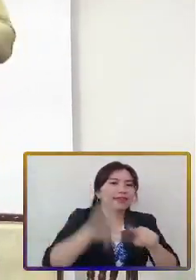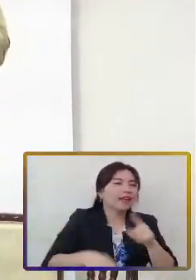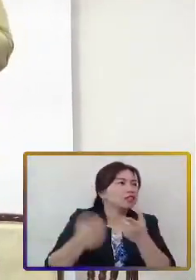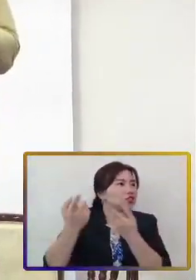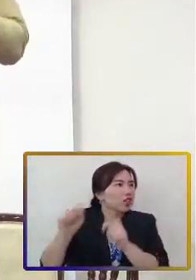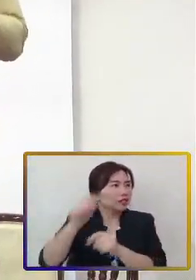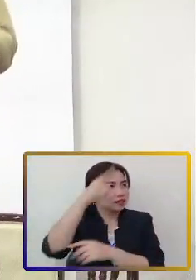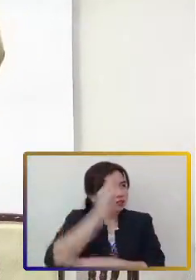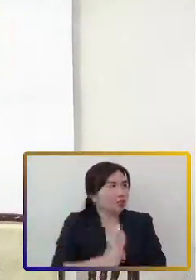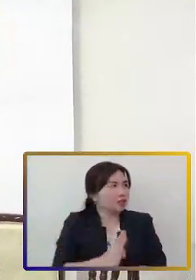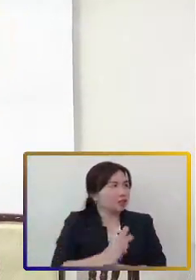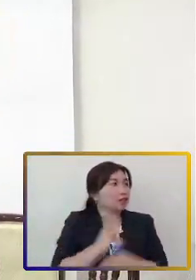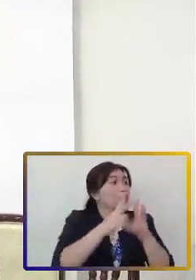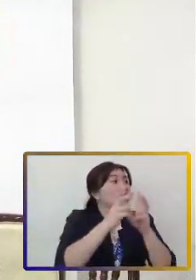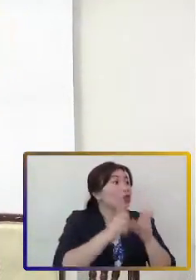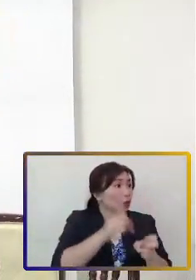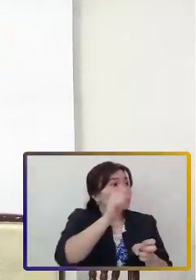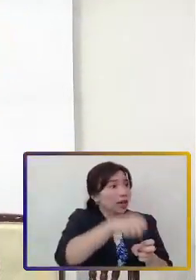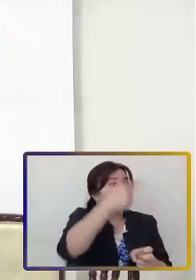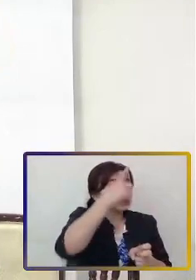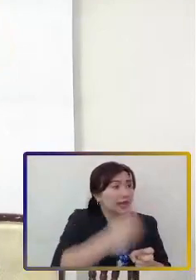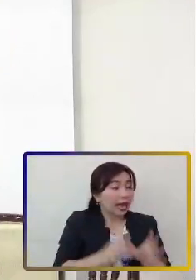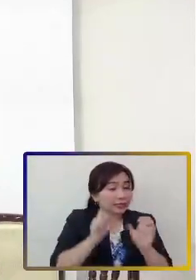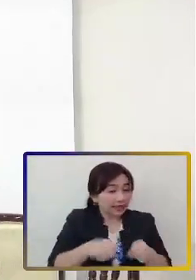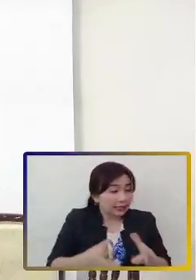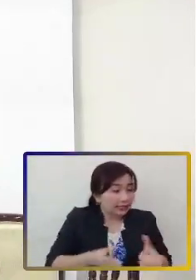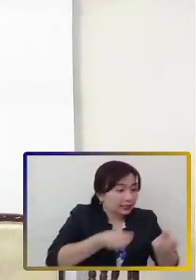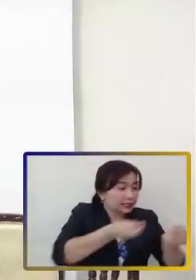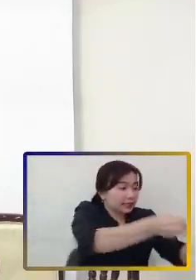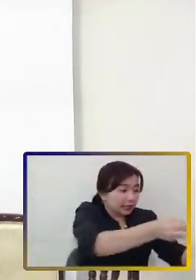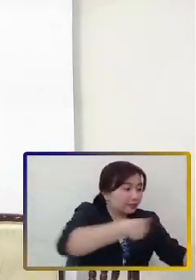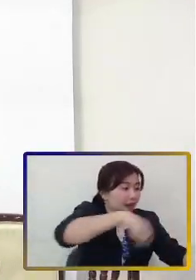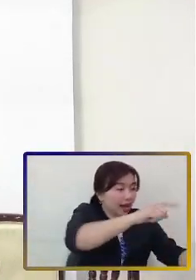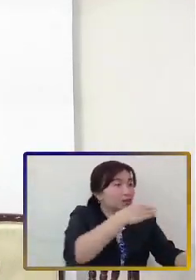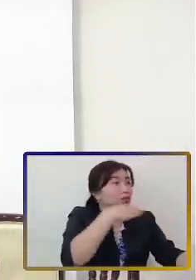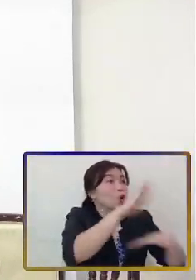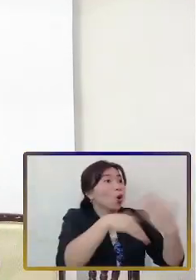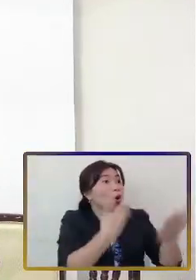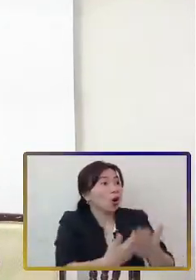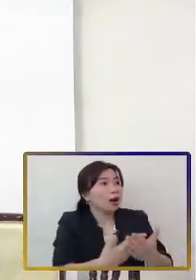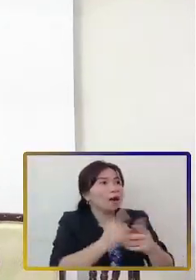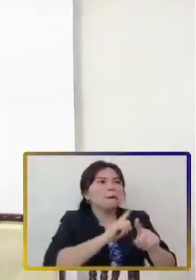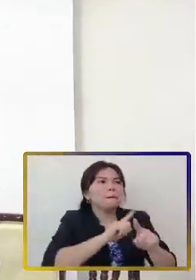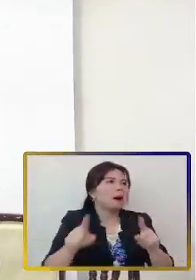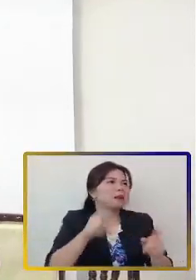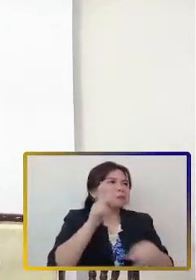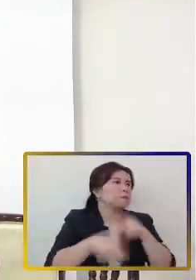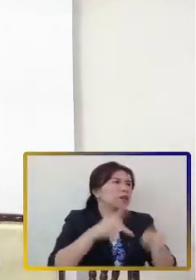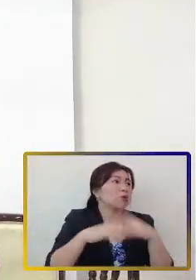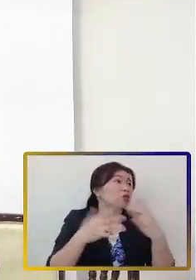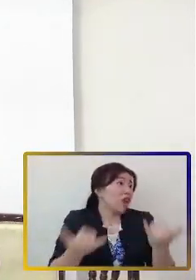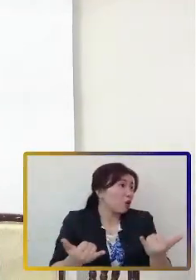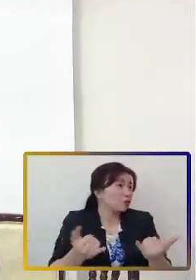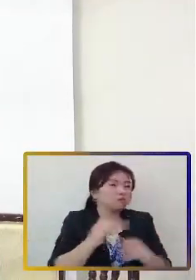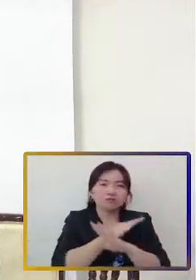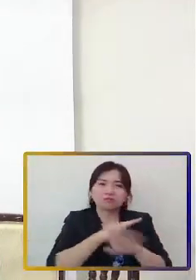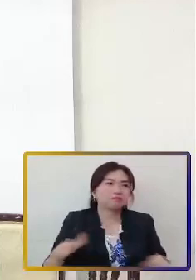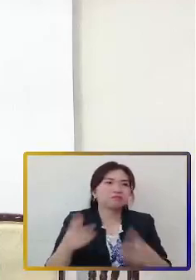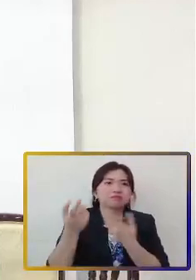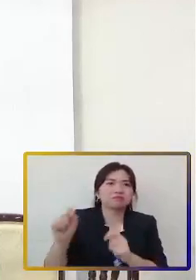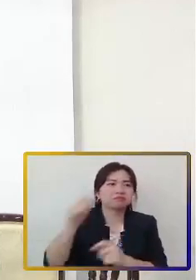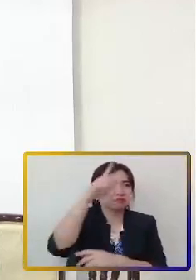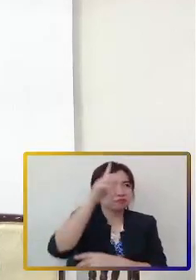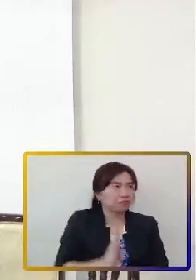Diyos bagama't ang Diyos kayang ibigay sa atin ang magandang dulo ng ating buhay Nakakalungkot mga kapatid kaya ko po